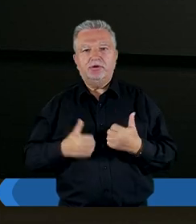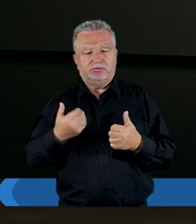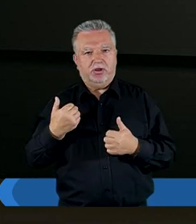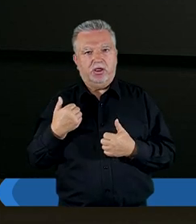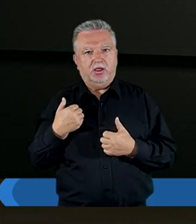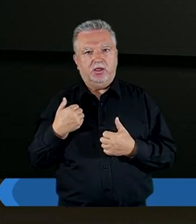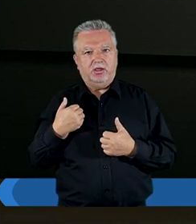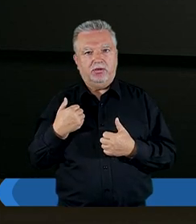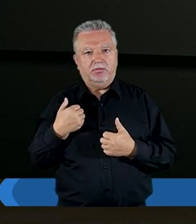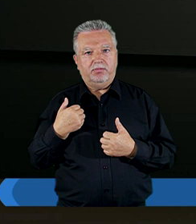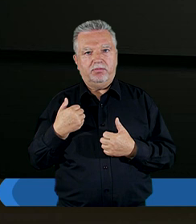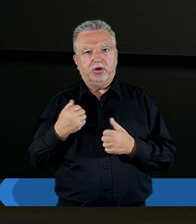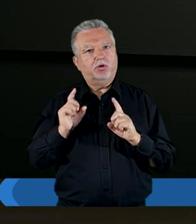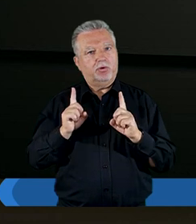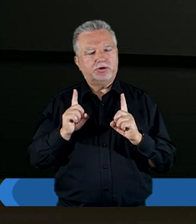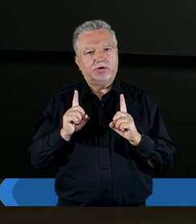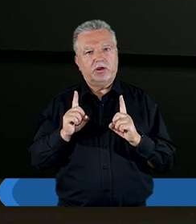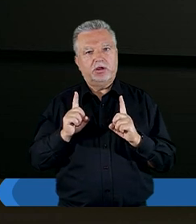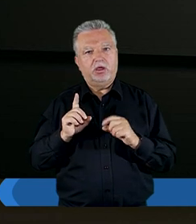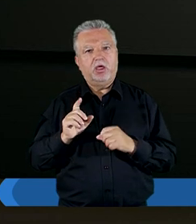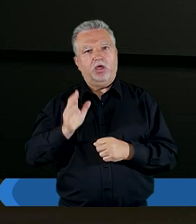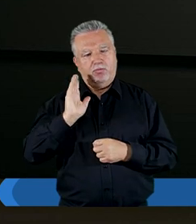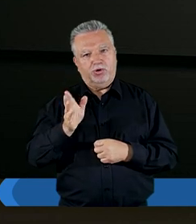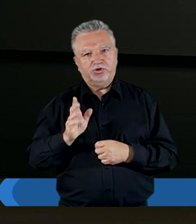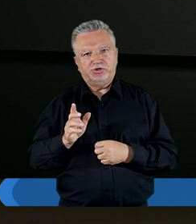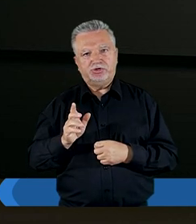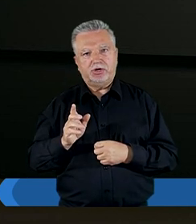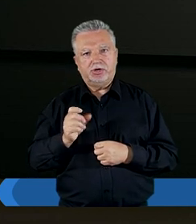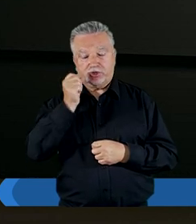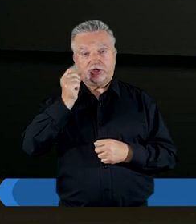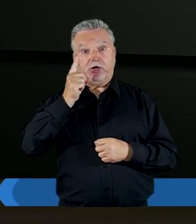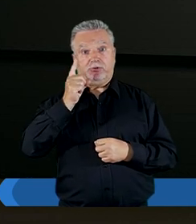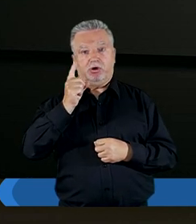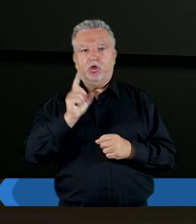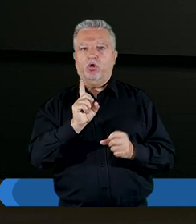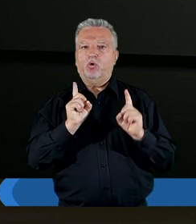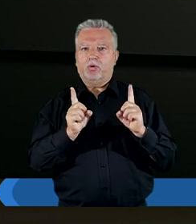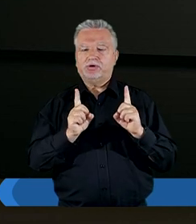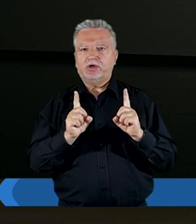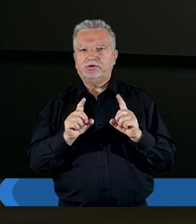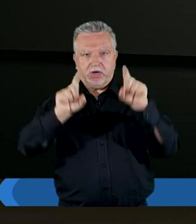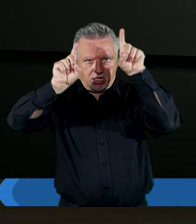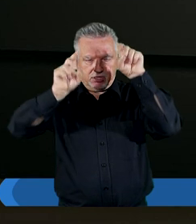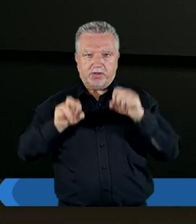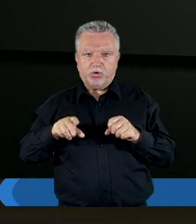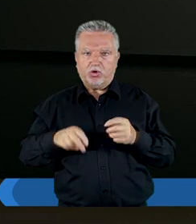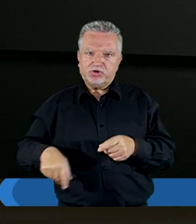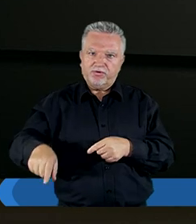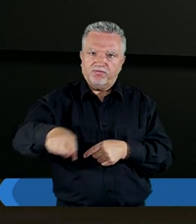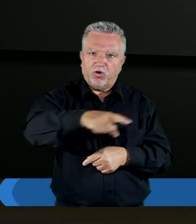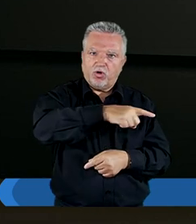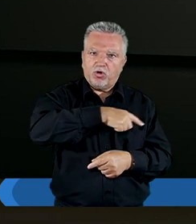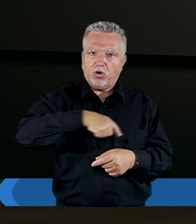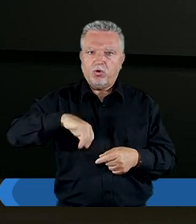byli czujni. Bądźcie trzeźwi, czuwajcie, przeciwnik wasz diabeł chodzi wokoło jako